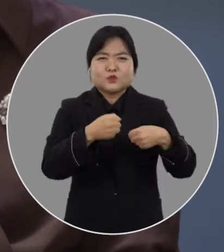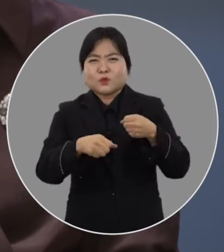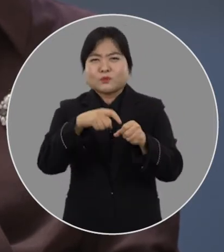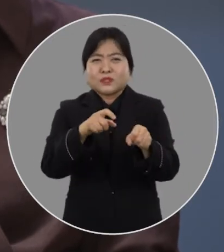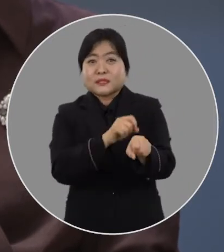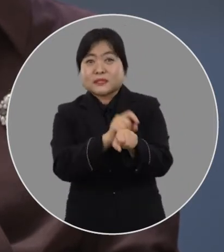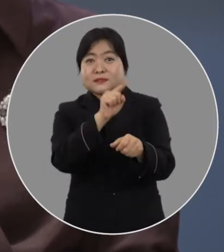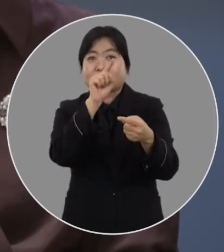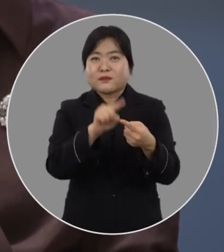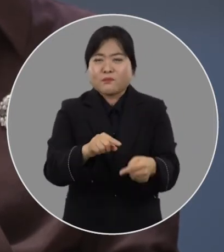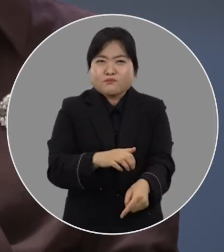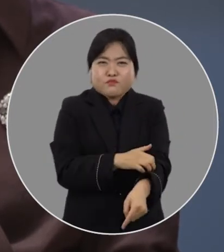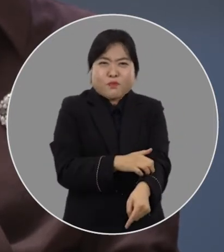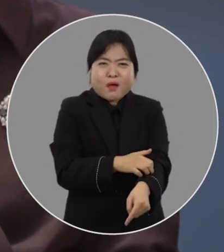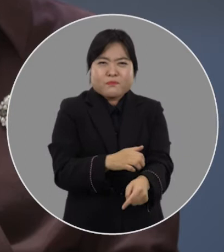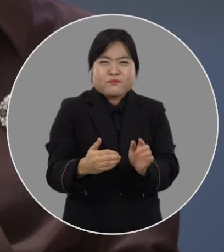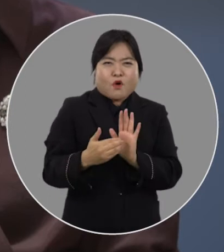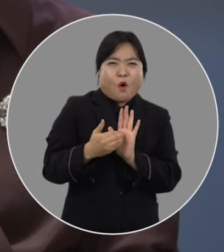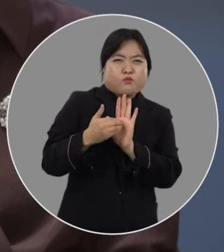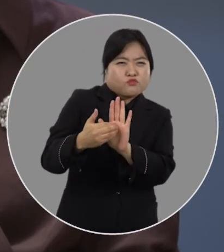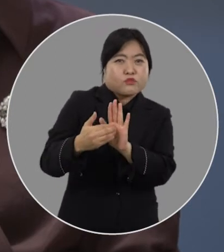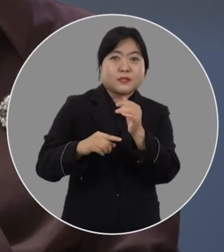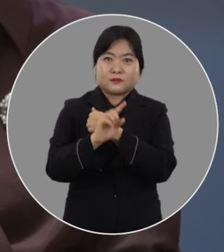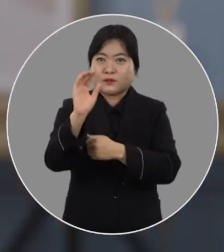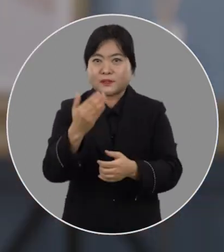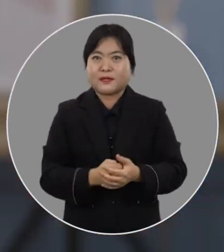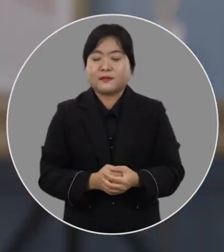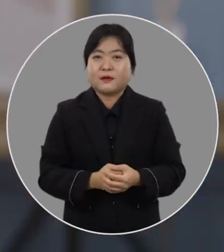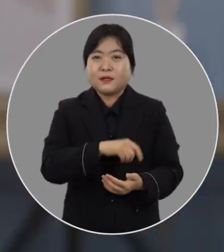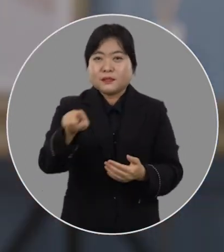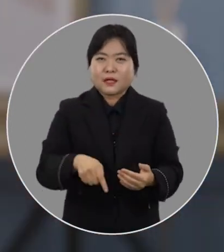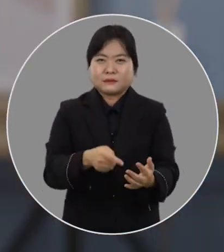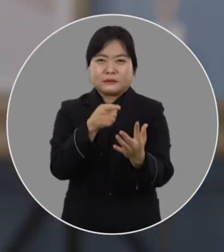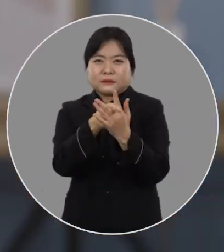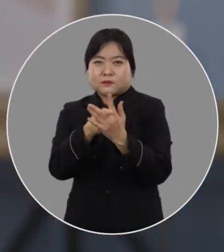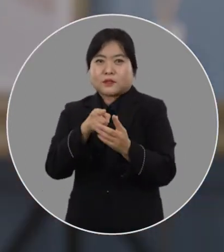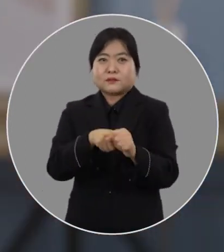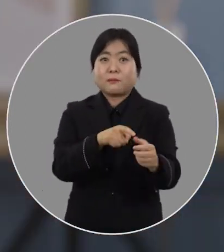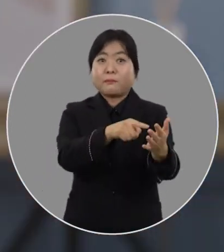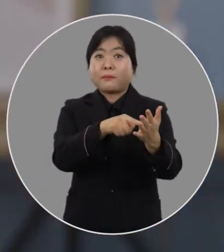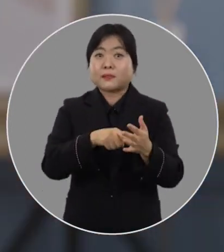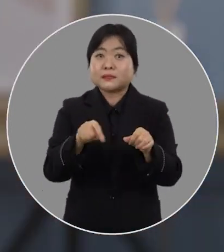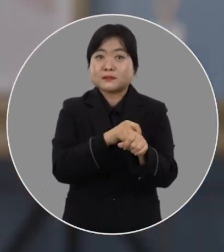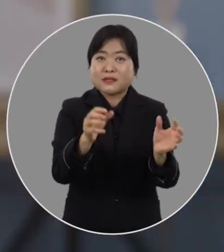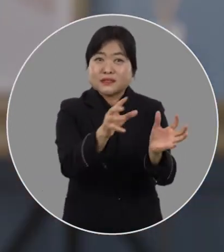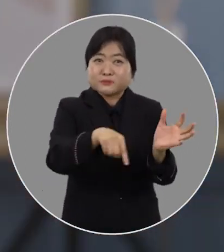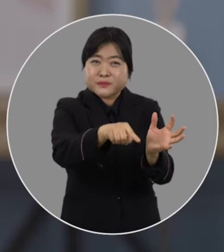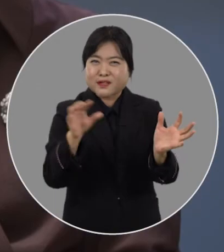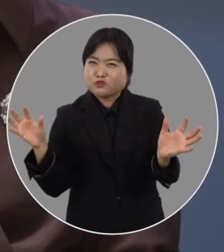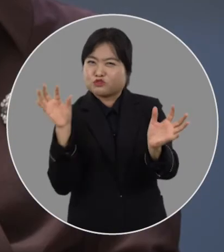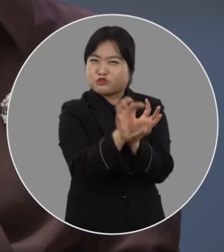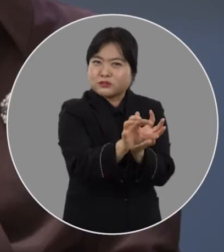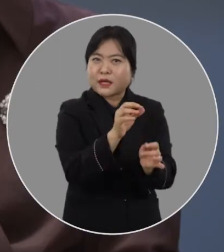동물적 특성에 대한 불편함과 거부이기도 합니다. 이런 직관적 반응을 특정 집단에